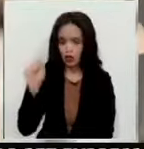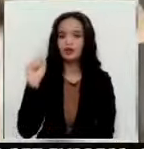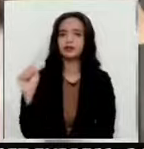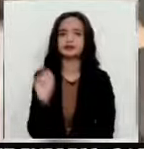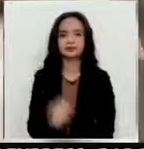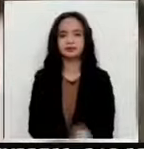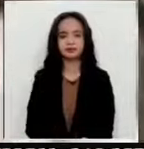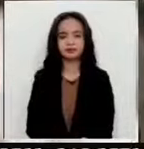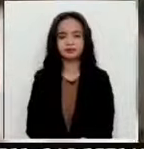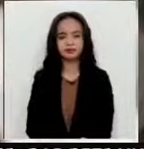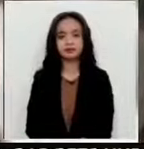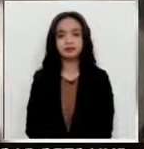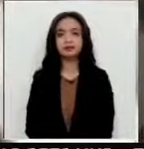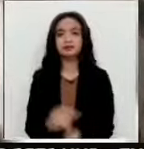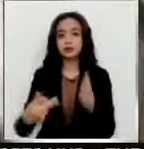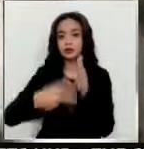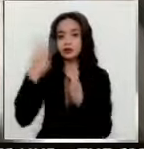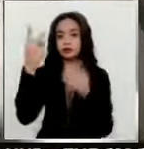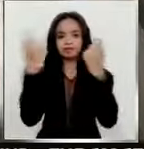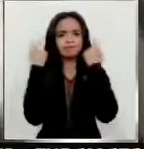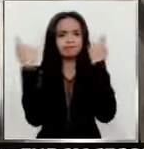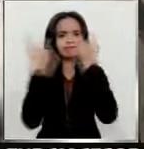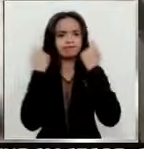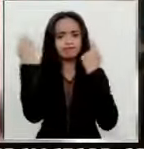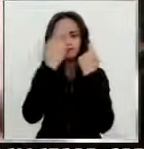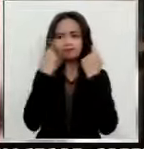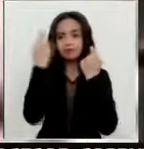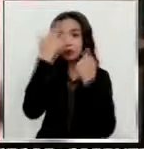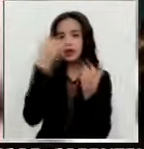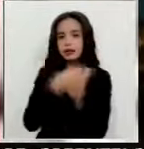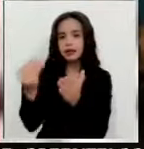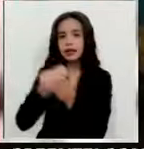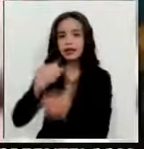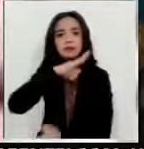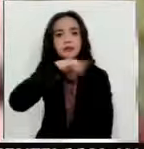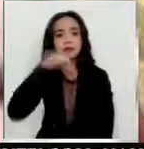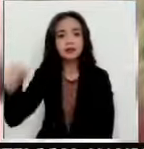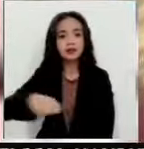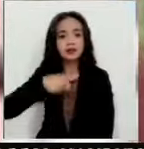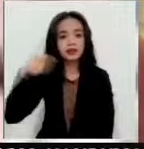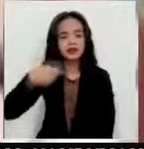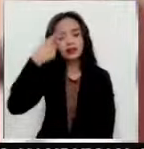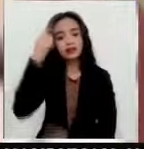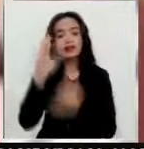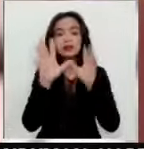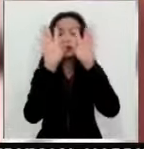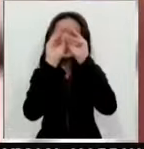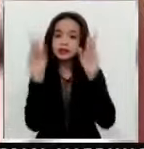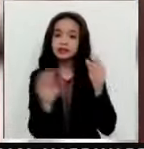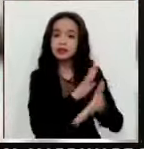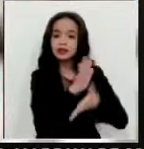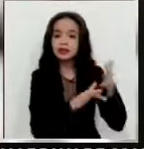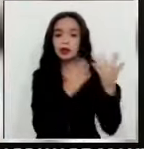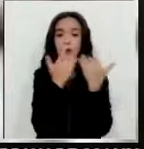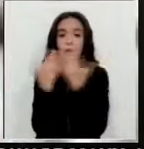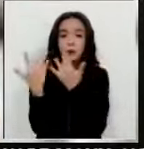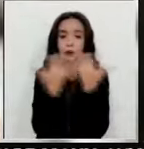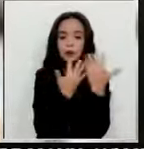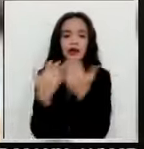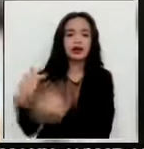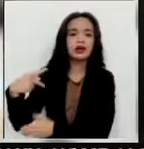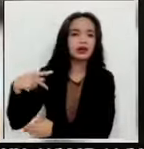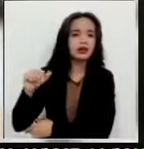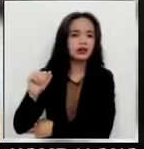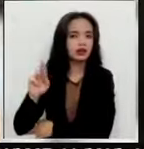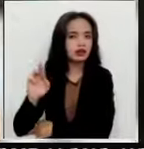Double celebration naman ang rason kung bakit bumili ng lechon si Robert. Para sa Christmas party at birthday ng kanyang kumpare. Bumili kami para doon sa